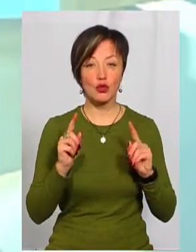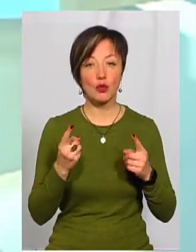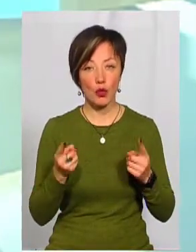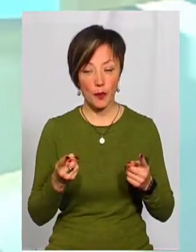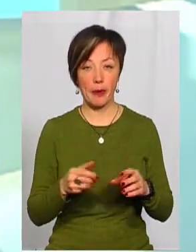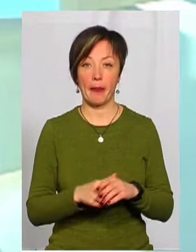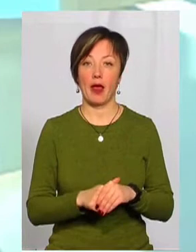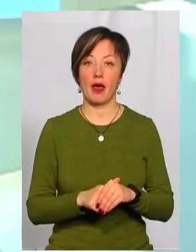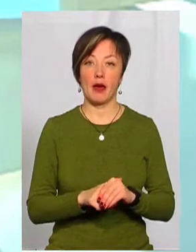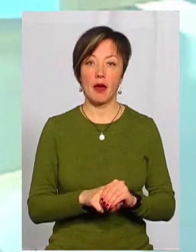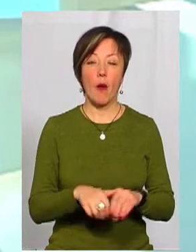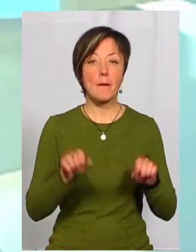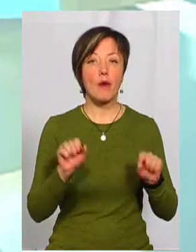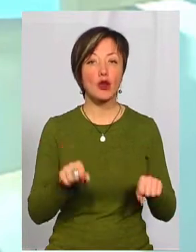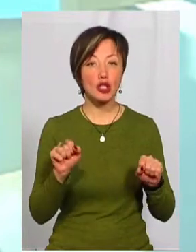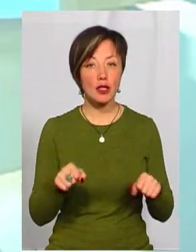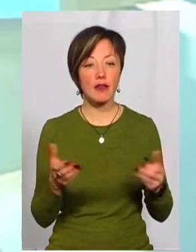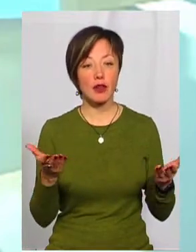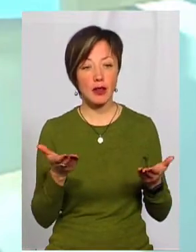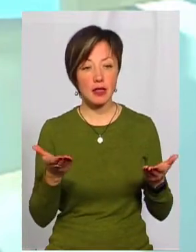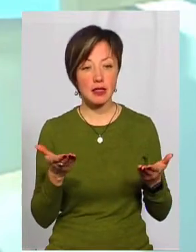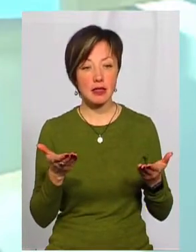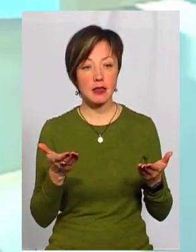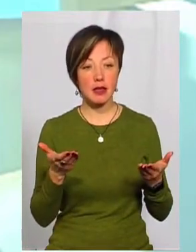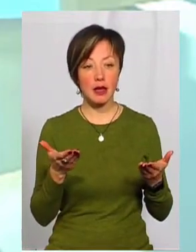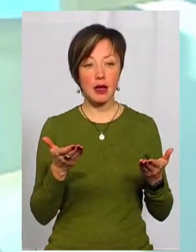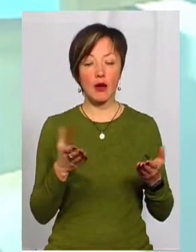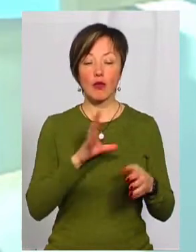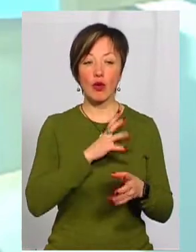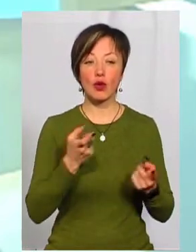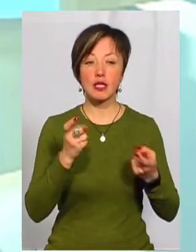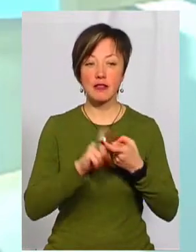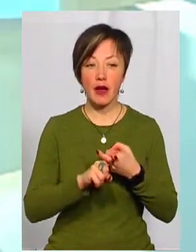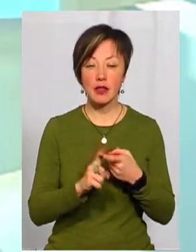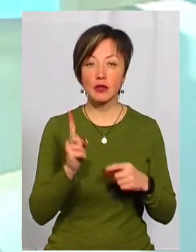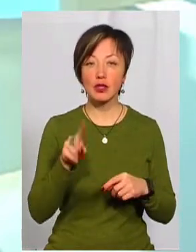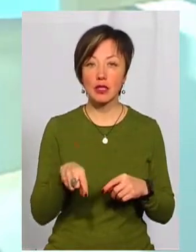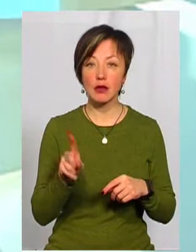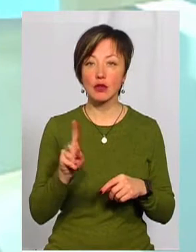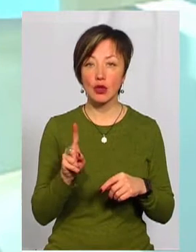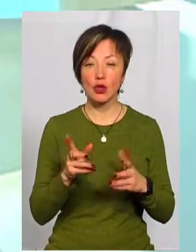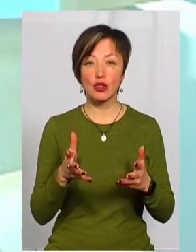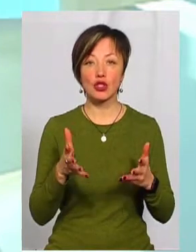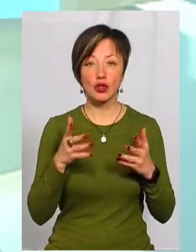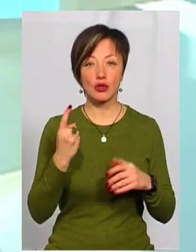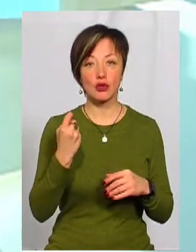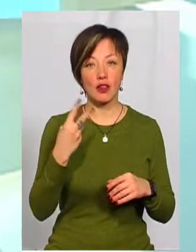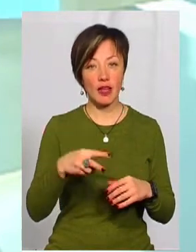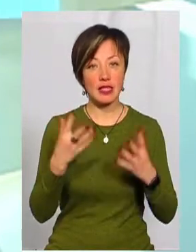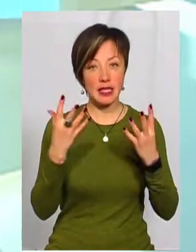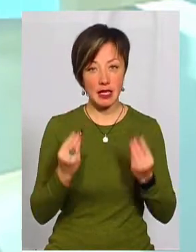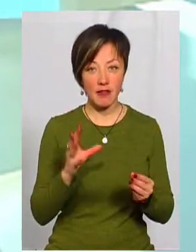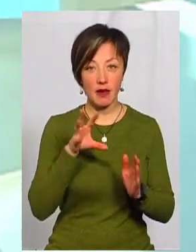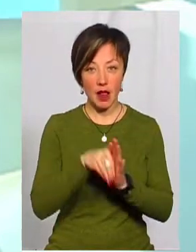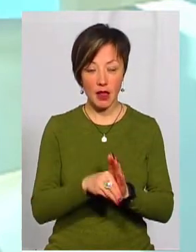Чому? Можливо, десь і воно було зв'язано з тим, що вони чітко в 120 днів